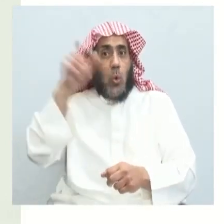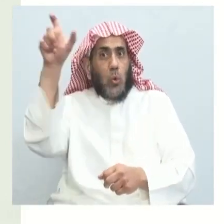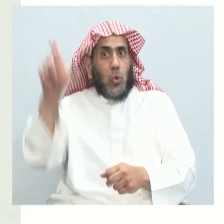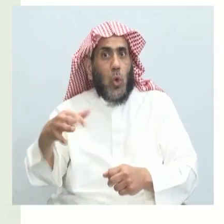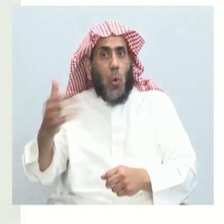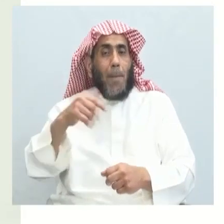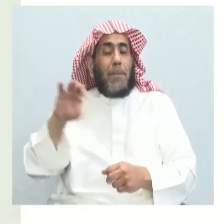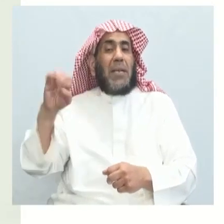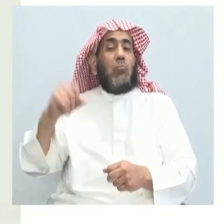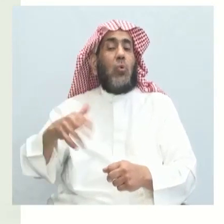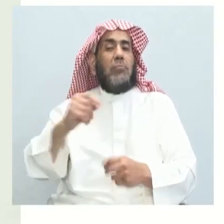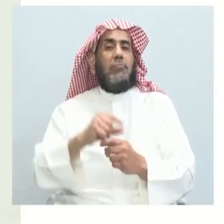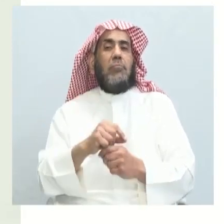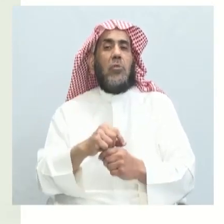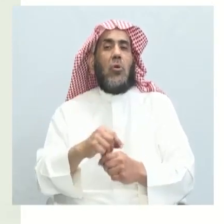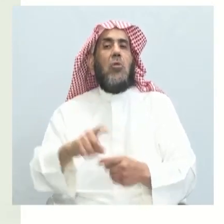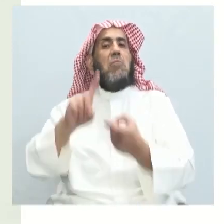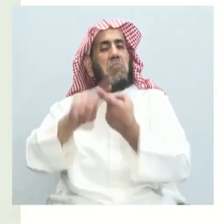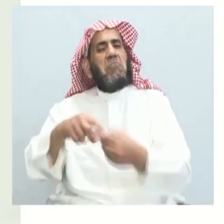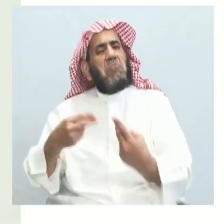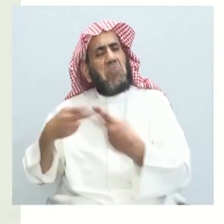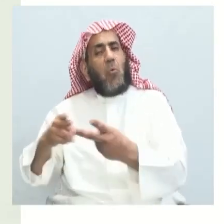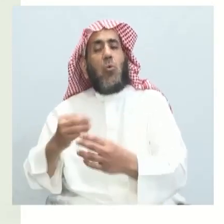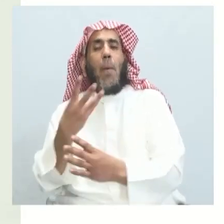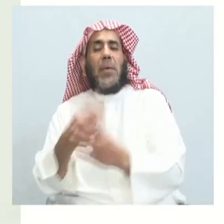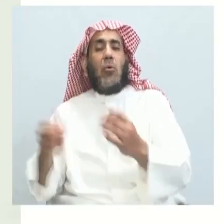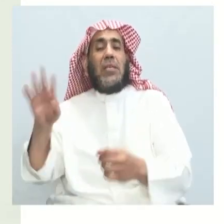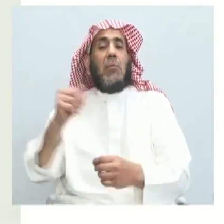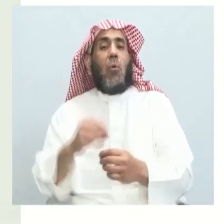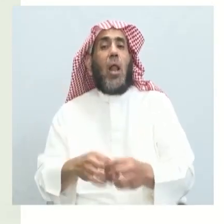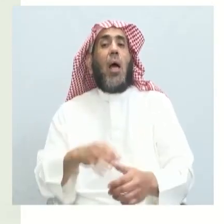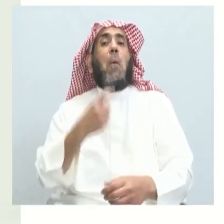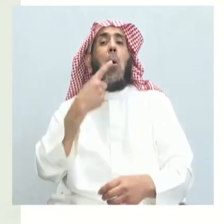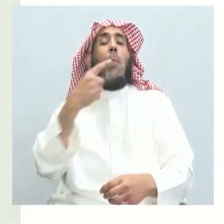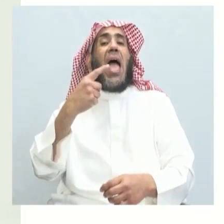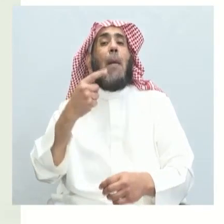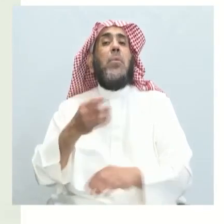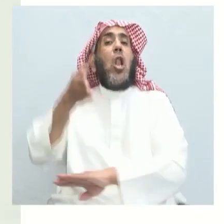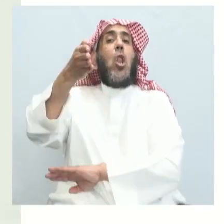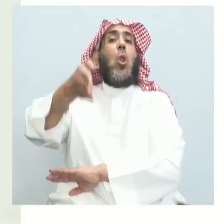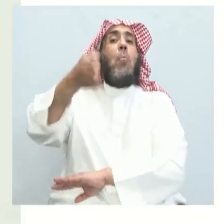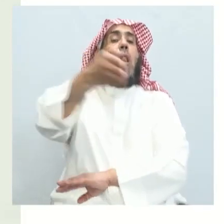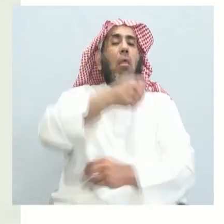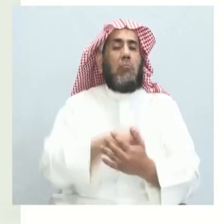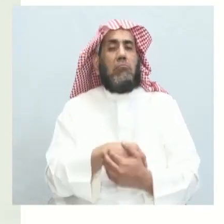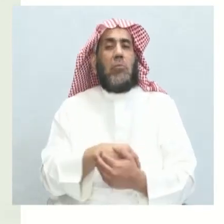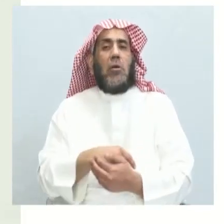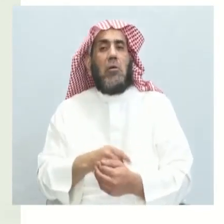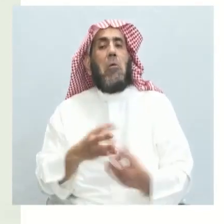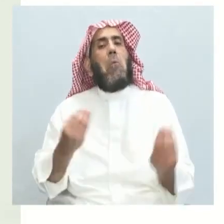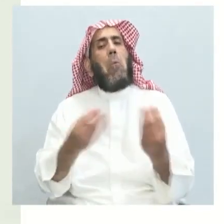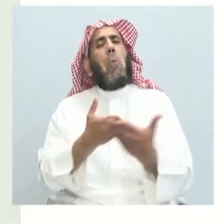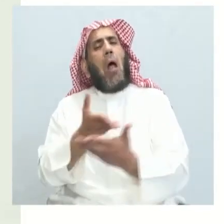من مراد فزوجه ابنته اسماء على مئه من الابل رحل